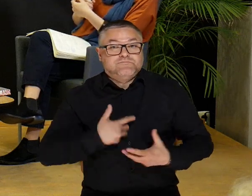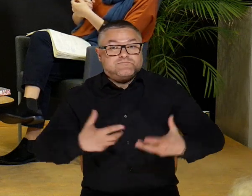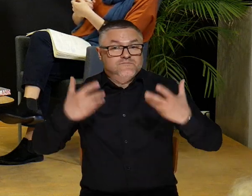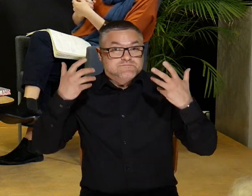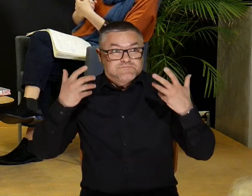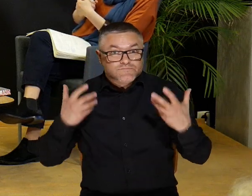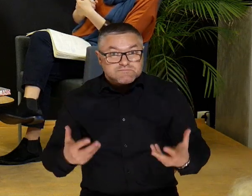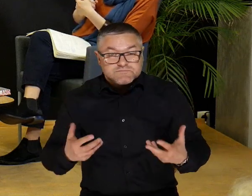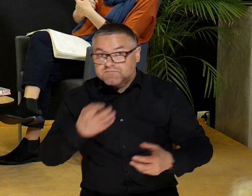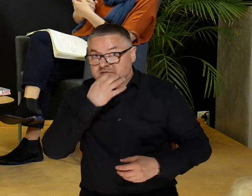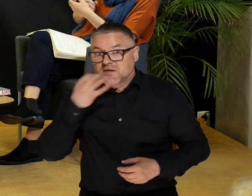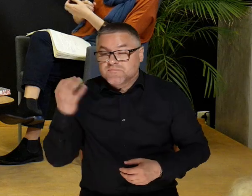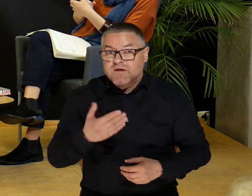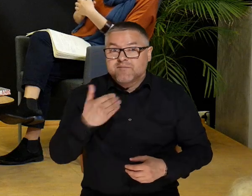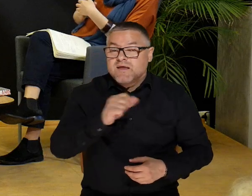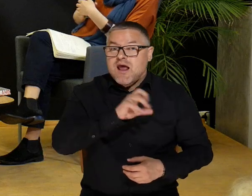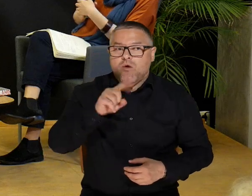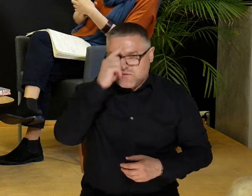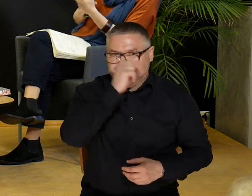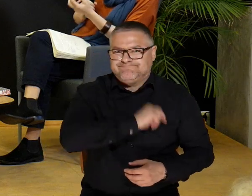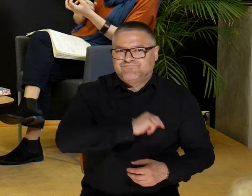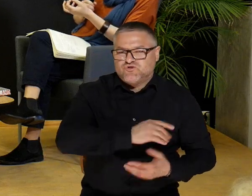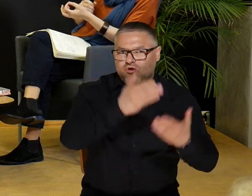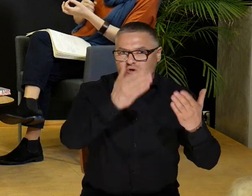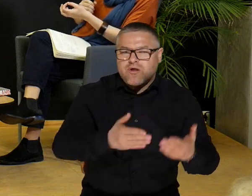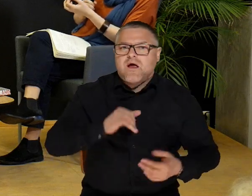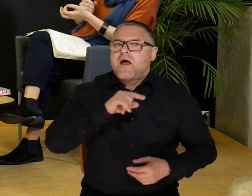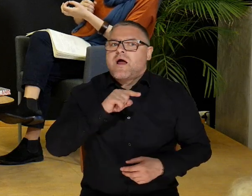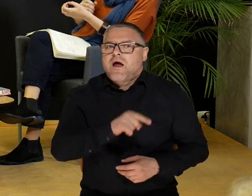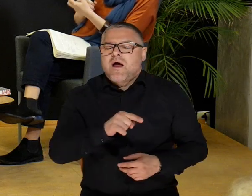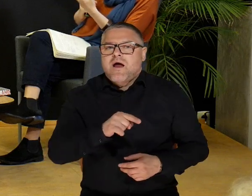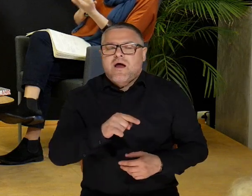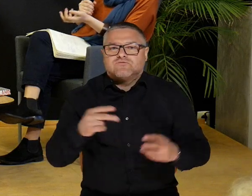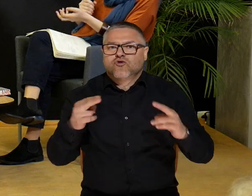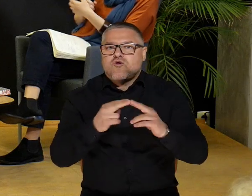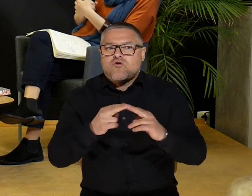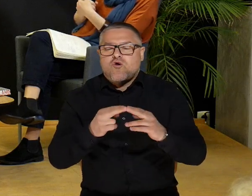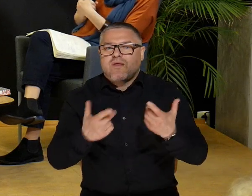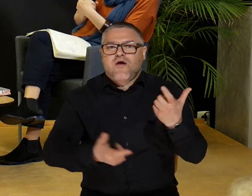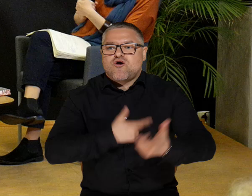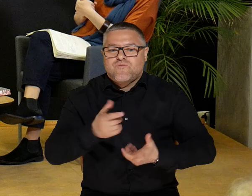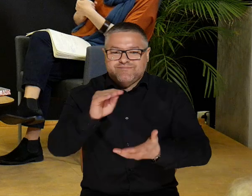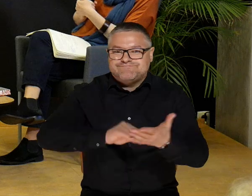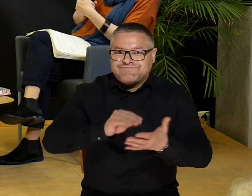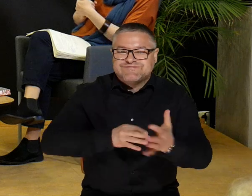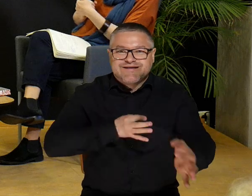chciałabym zapytać Michała jako psychologa, jak ma się narracja, układanie historii,